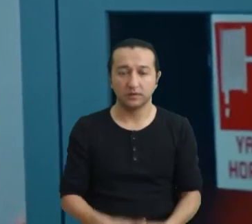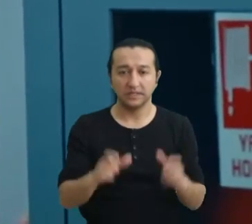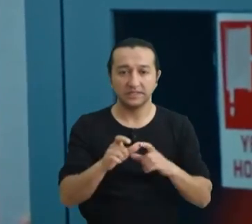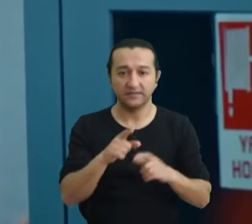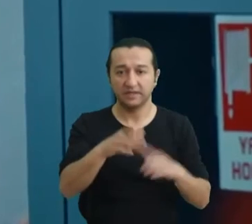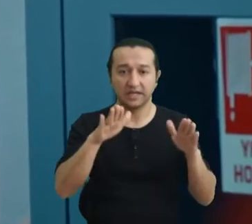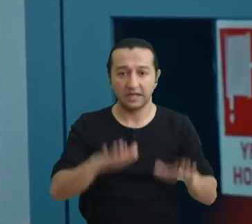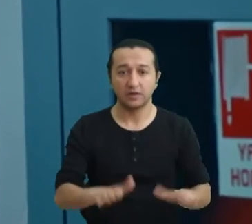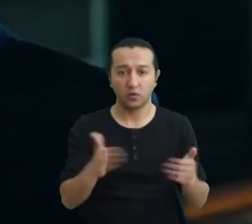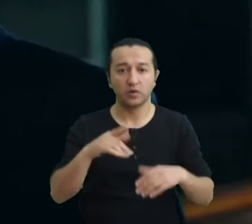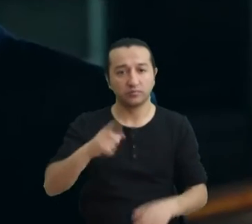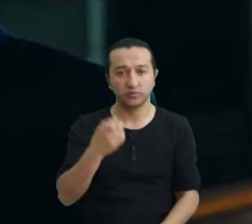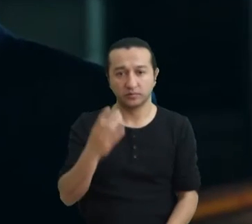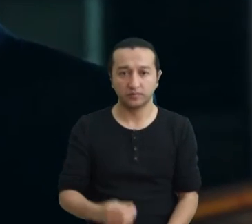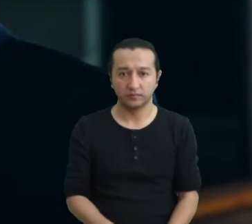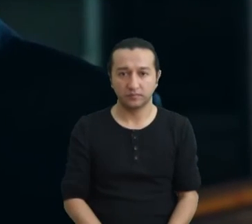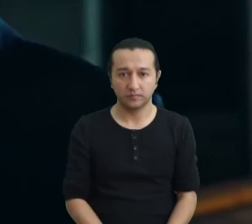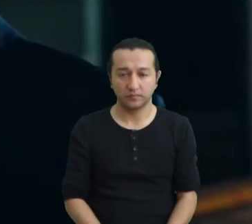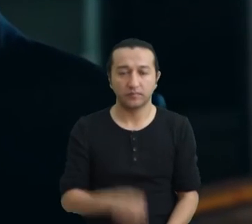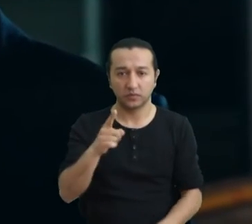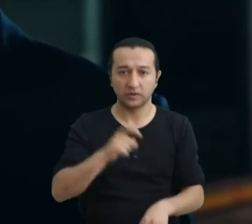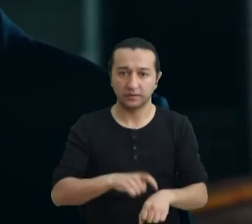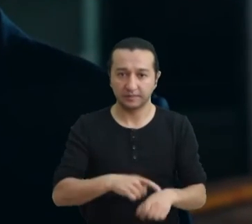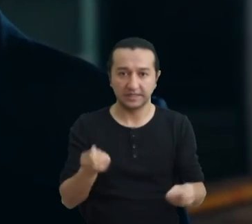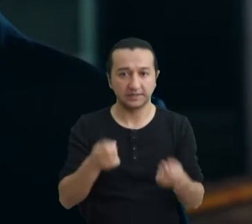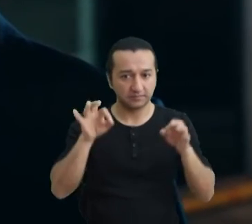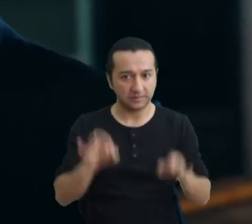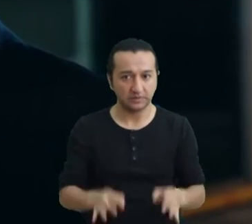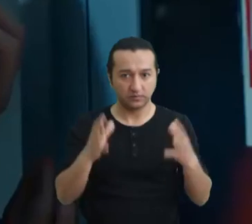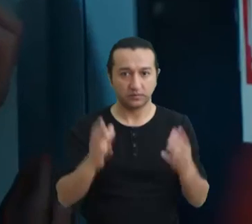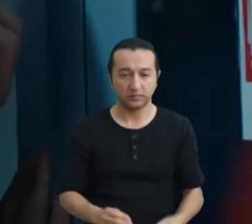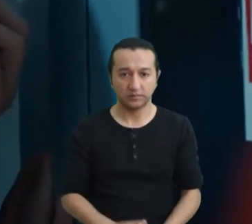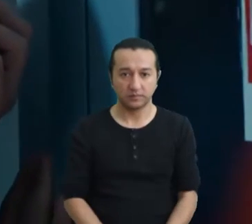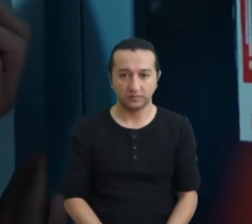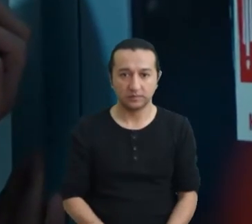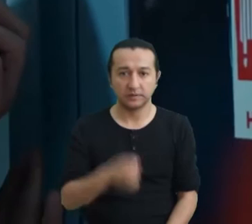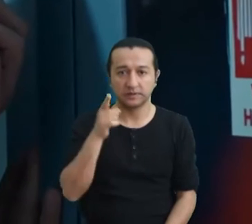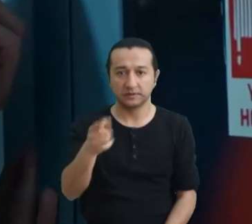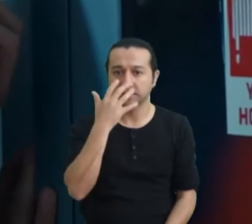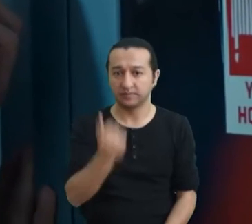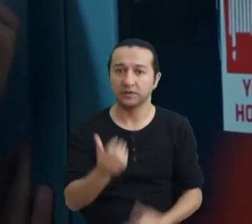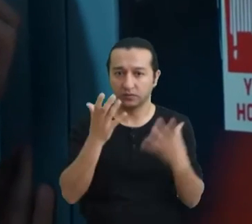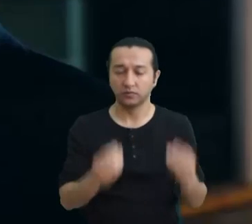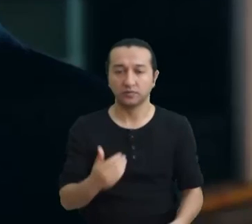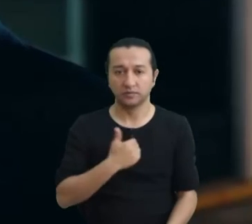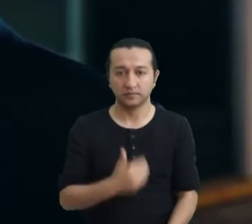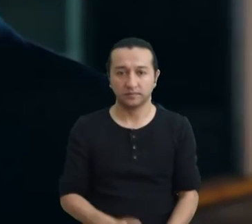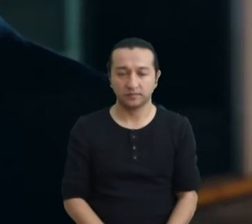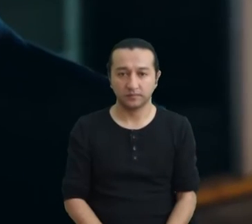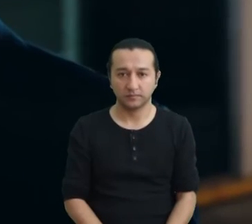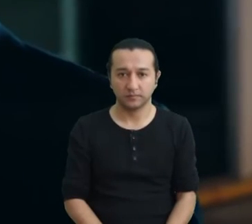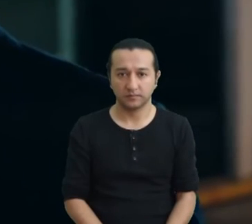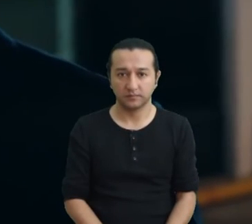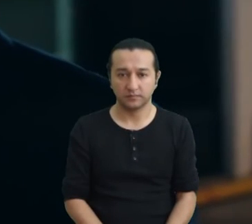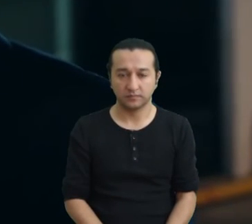Safiye'nin kaldığı odayı da buldum. O zaman artık harekete geçebiliriz. Sizi bekliyor olacağım. Stefan indirdi